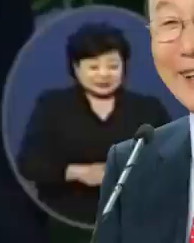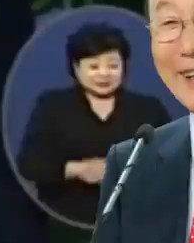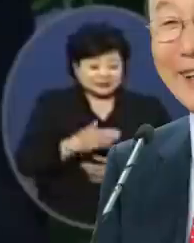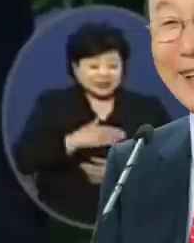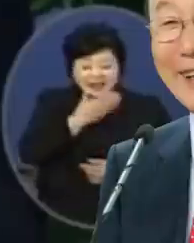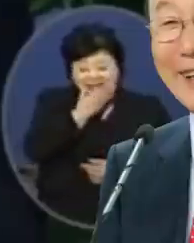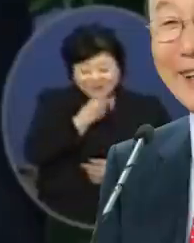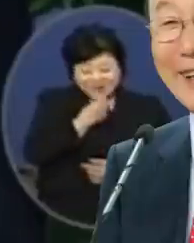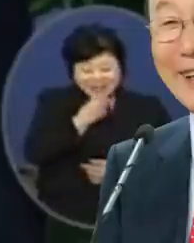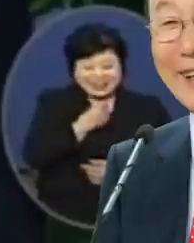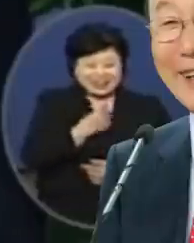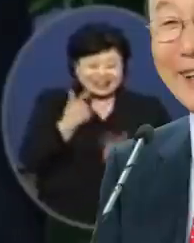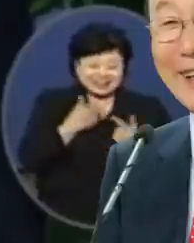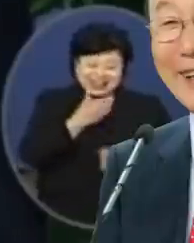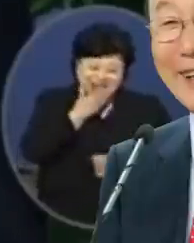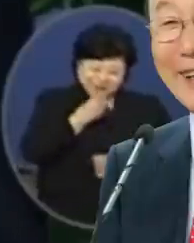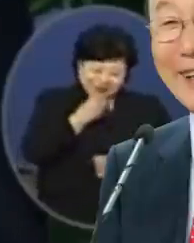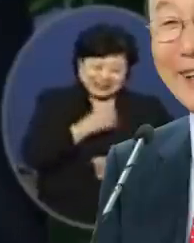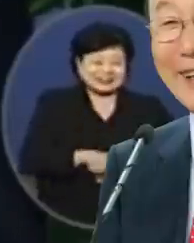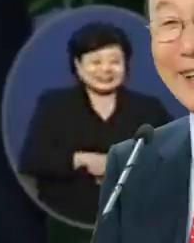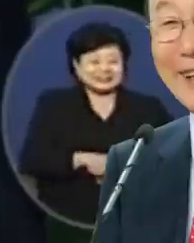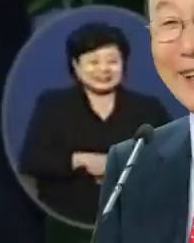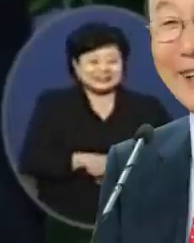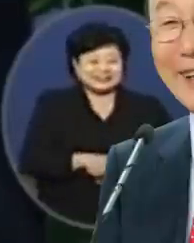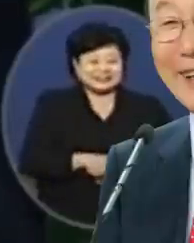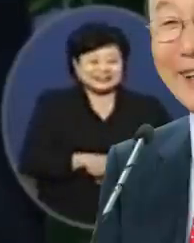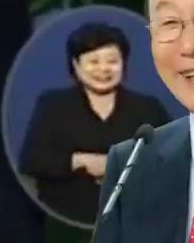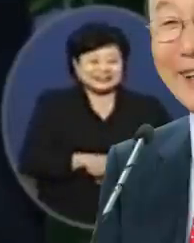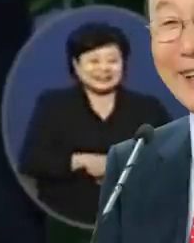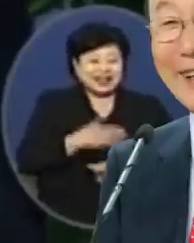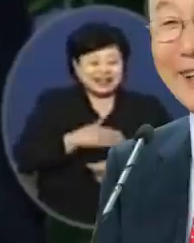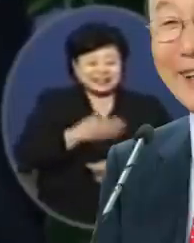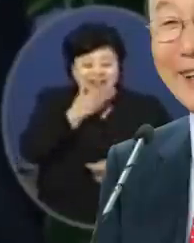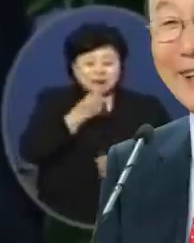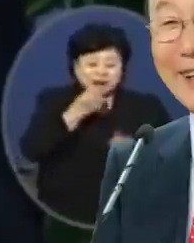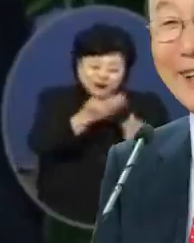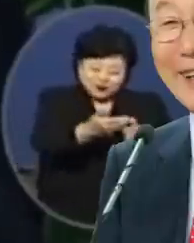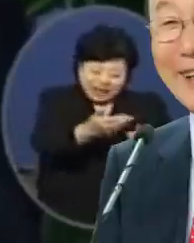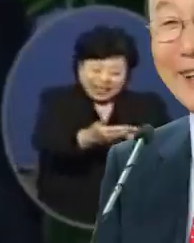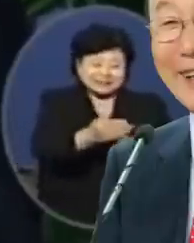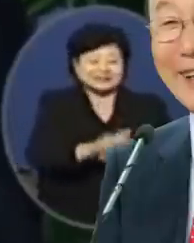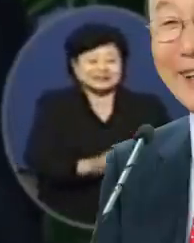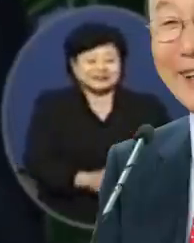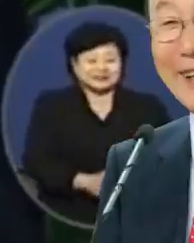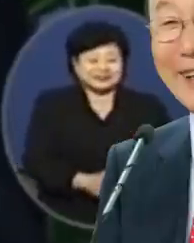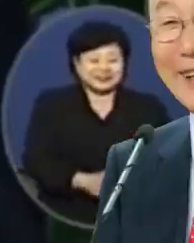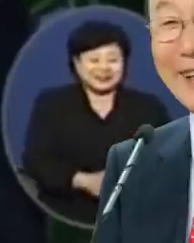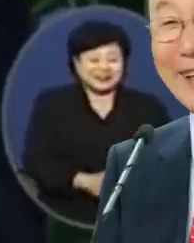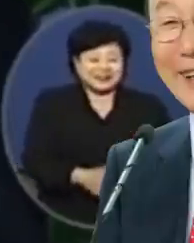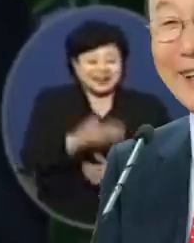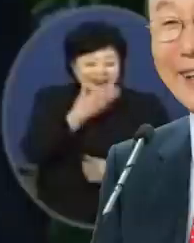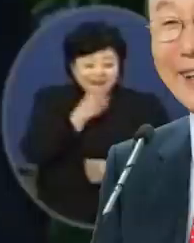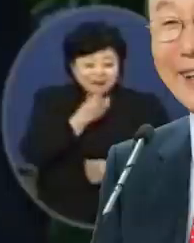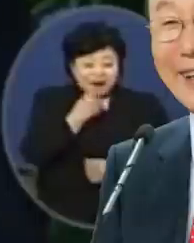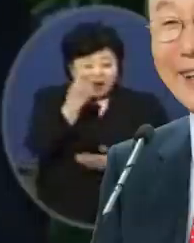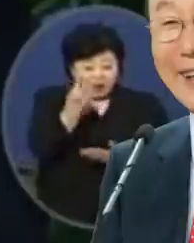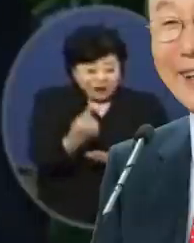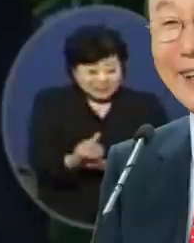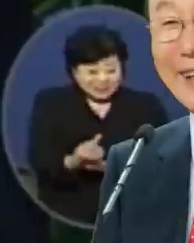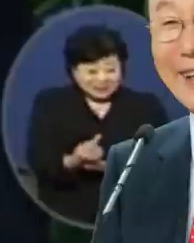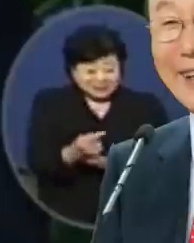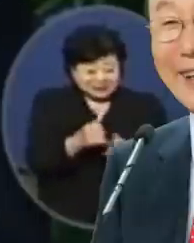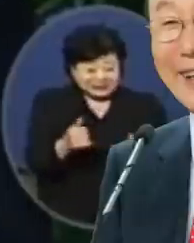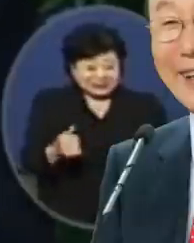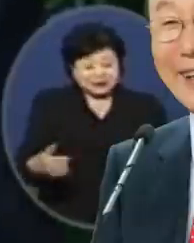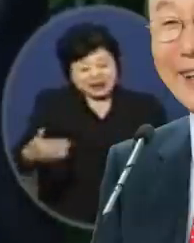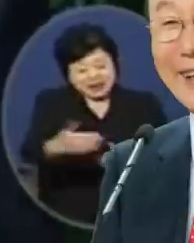나는 행복하다 항상 행복하다. 그래? 내가 들은 대로 만들어주마. 행복아 와서 저